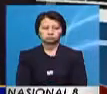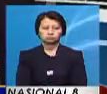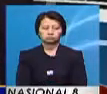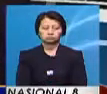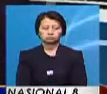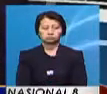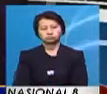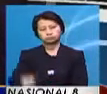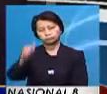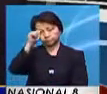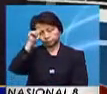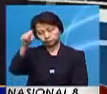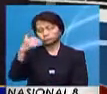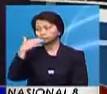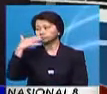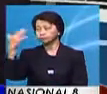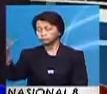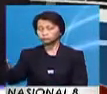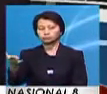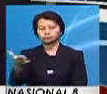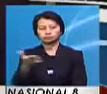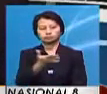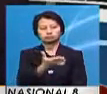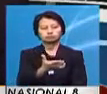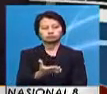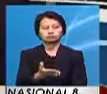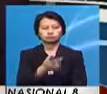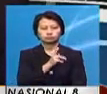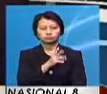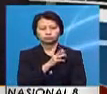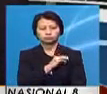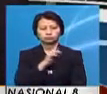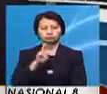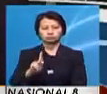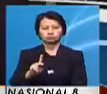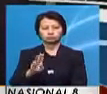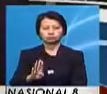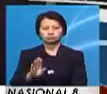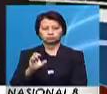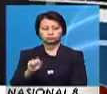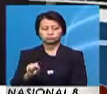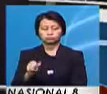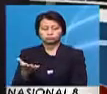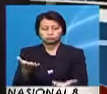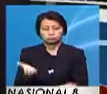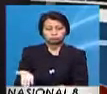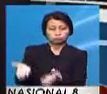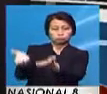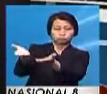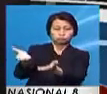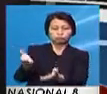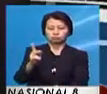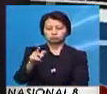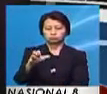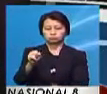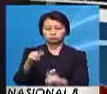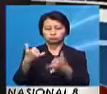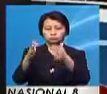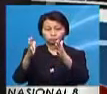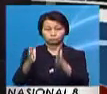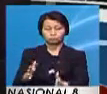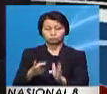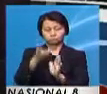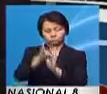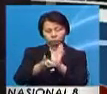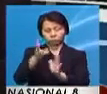Assalamualaikum, terima kasih Syarin dan juga Nur Mazalina. Kementerian Belia dan Sukan menyerahkan kes atlet paralimpik yang